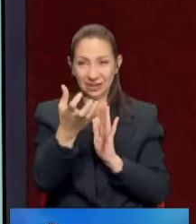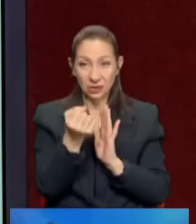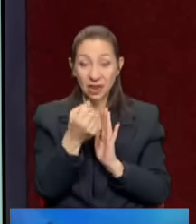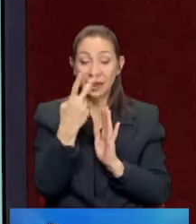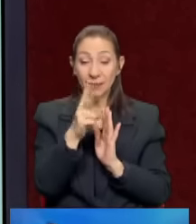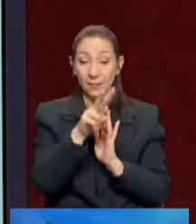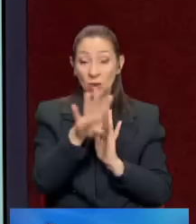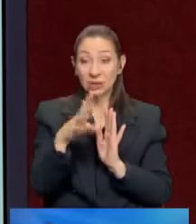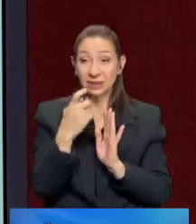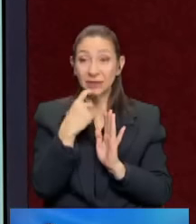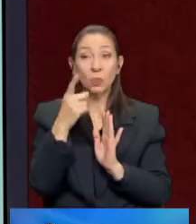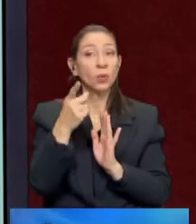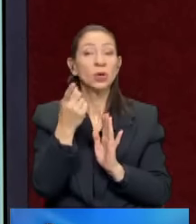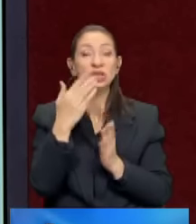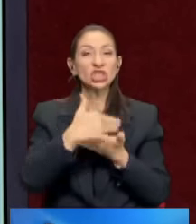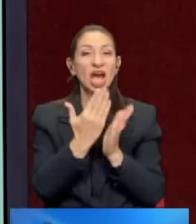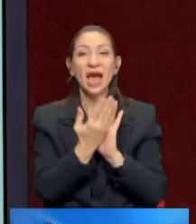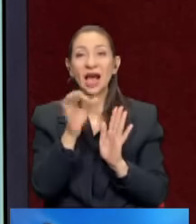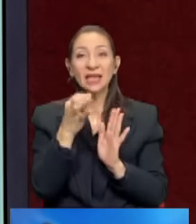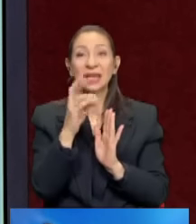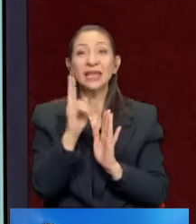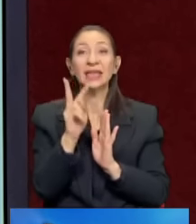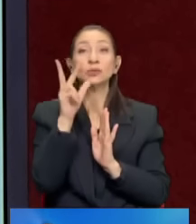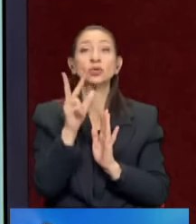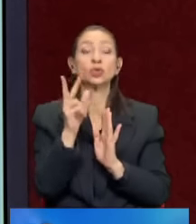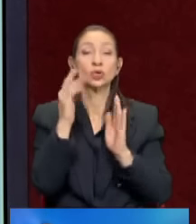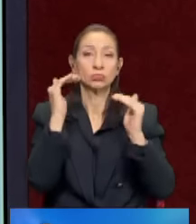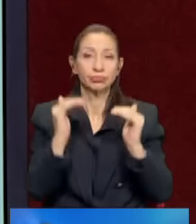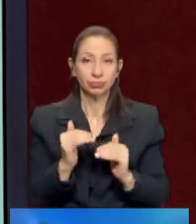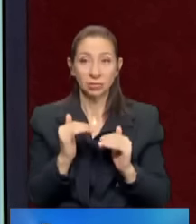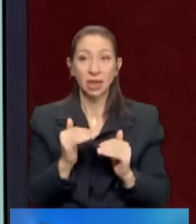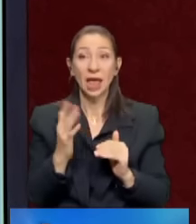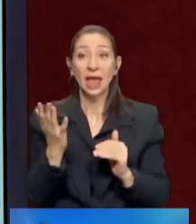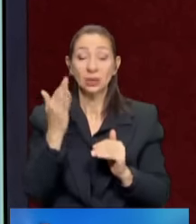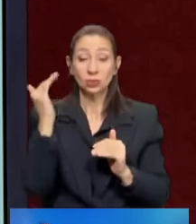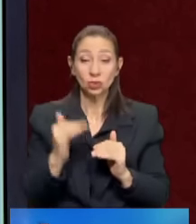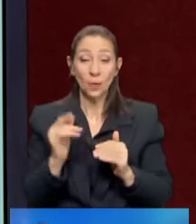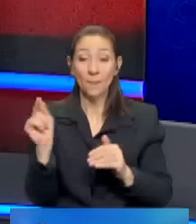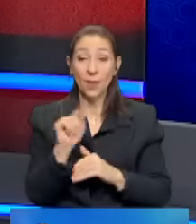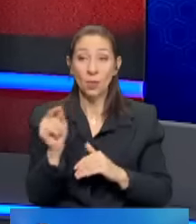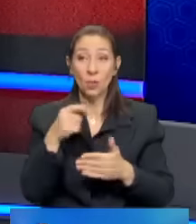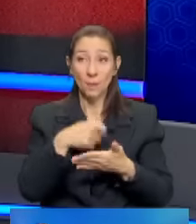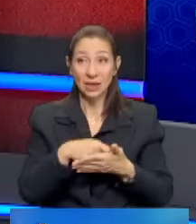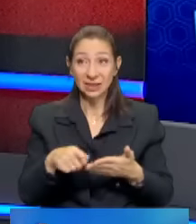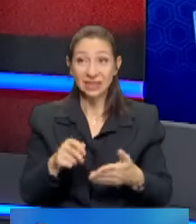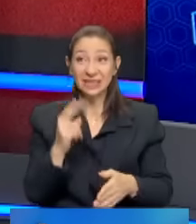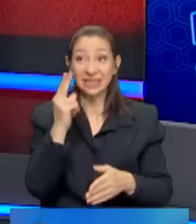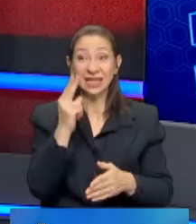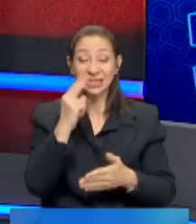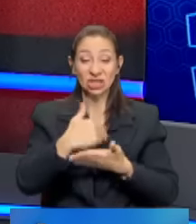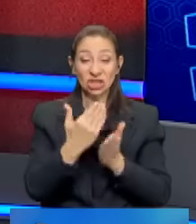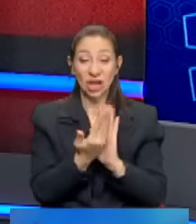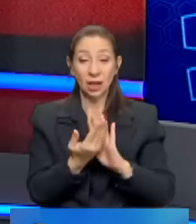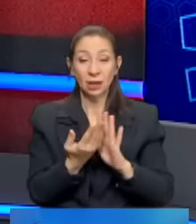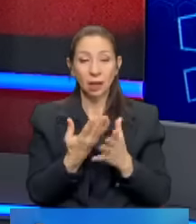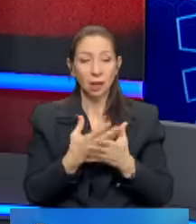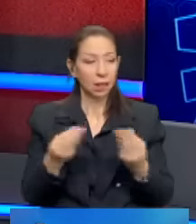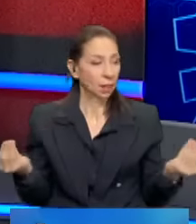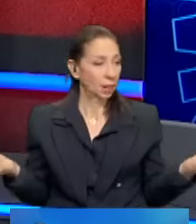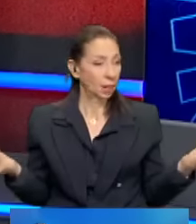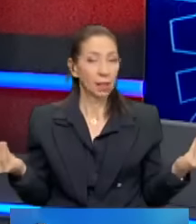2024 yılında bu miktar 7,5 çeyrek altına düştü yani en düşük memur maaşından 7 çeyrek altın